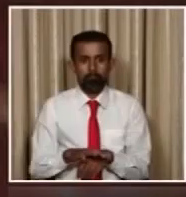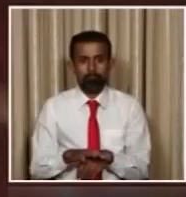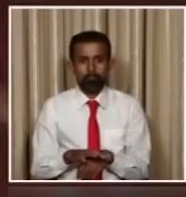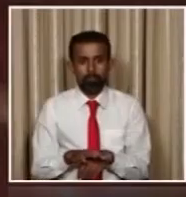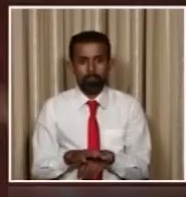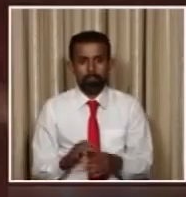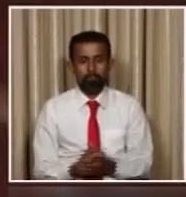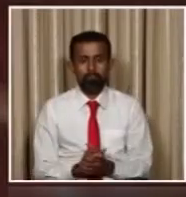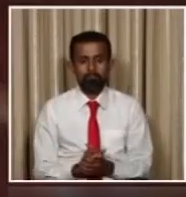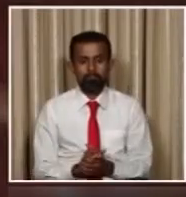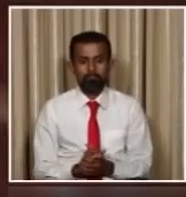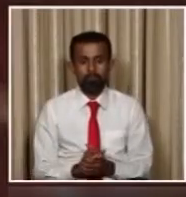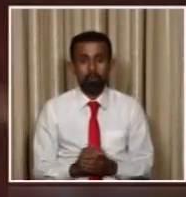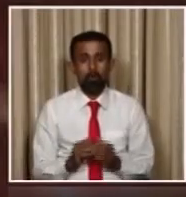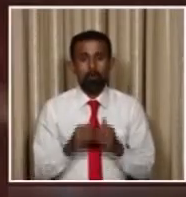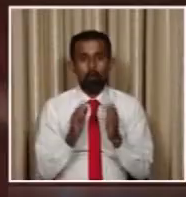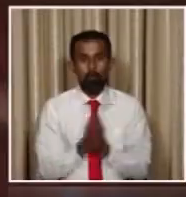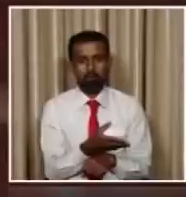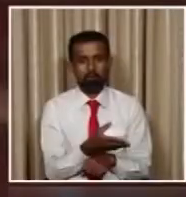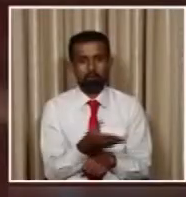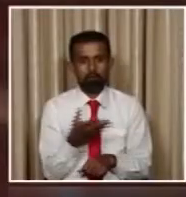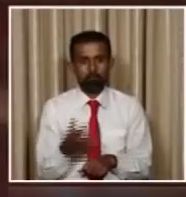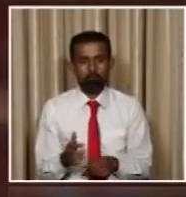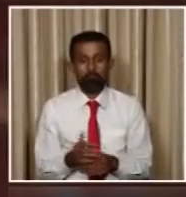ගන්න. ඒකල ඒ සියලු දත්තේ කොමිෂමට බාර දෙන්න.